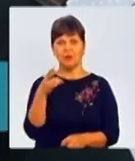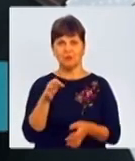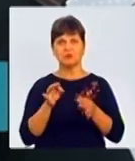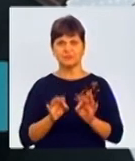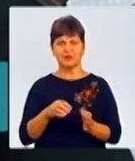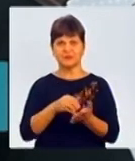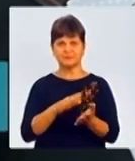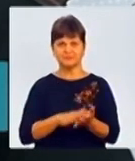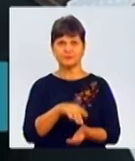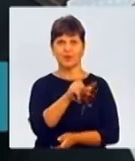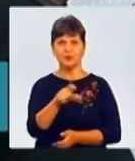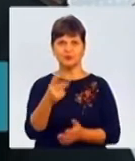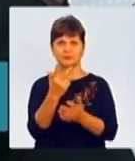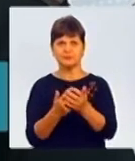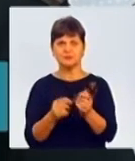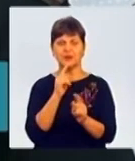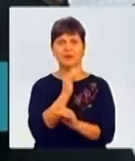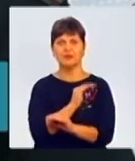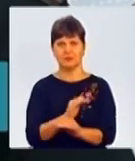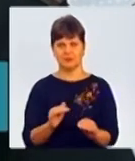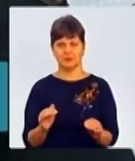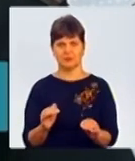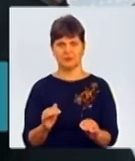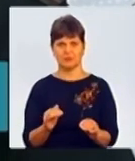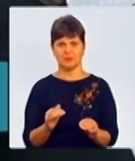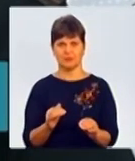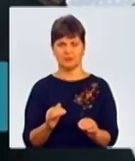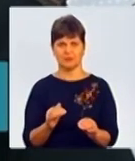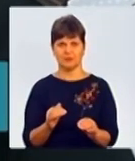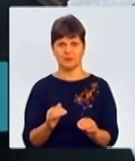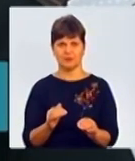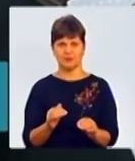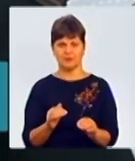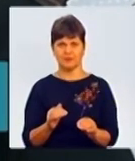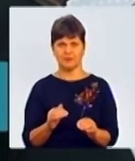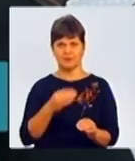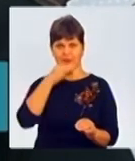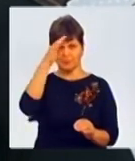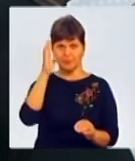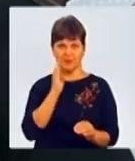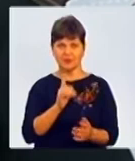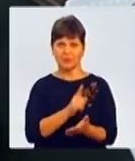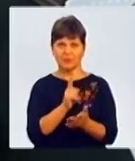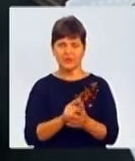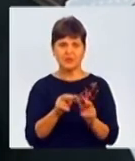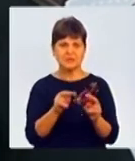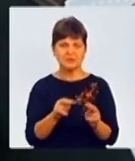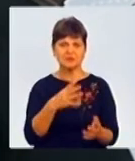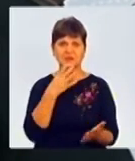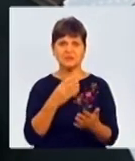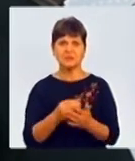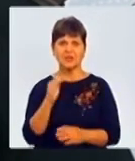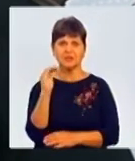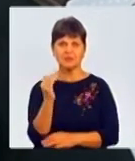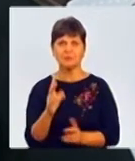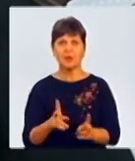люди тонуть тихо. Угу. Тобто, батьки мають слідкувати за своїми дітьми, як вони